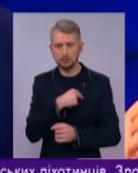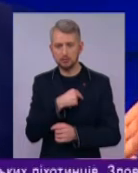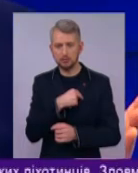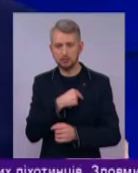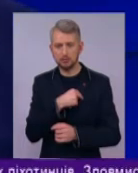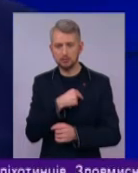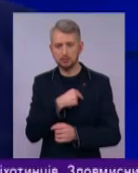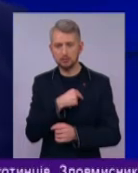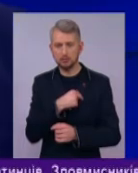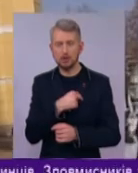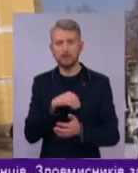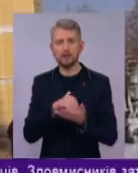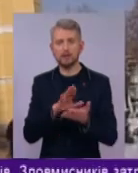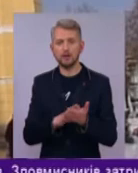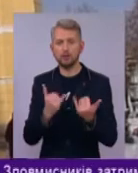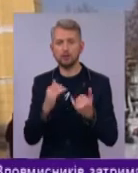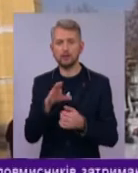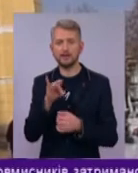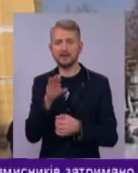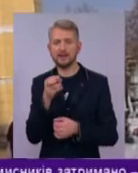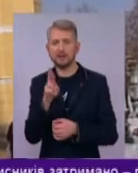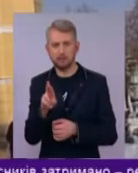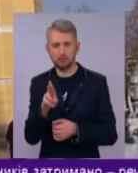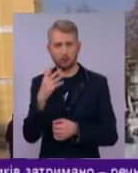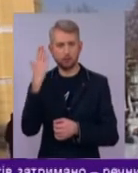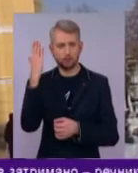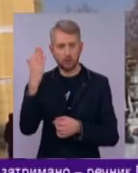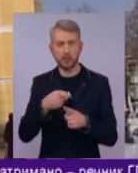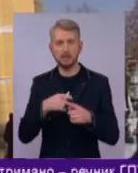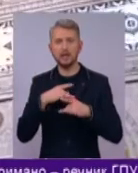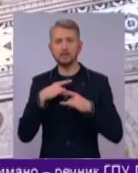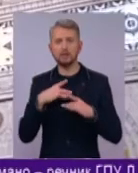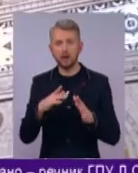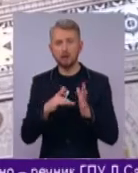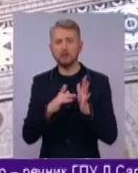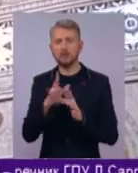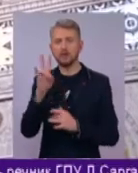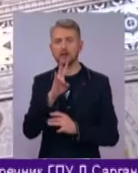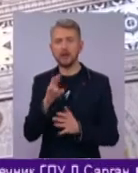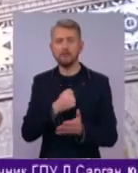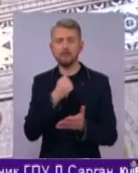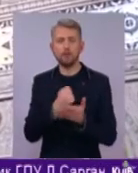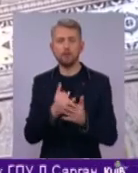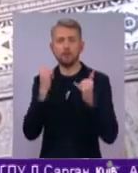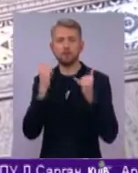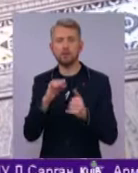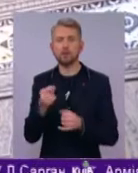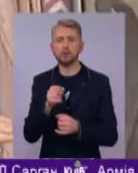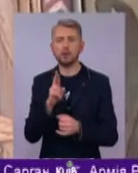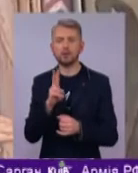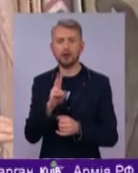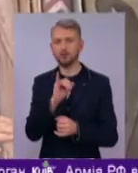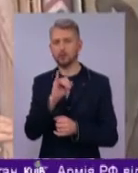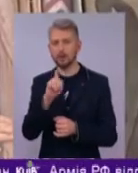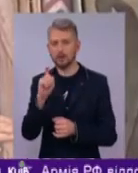Християни східного обряду відзначають сьогодні Стрітання Господнє. Це свято у християнській церкві встановлено у пам'ять про те, як Ісуса на